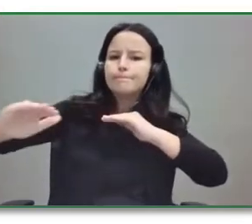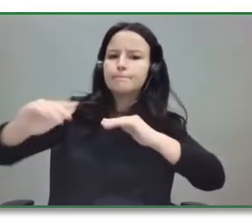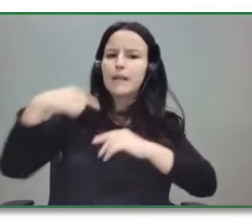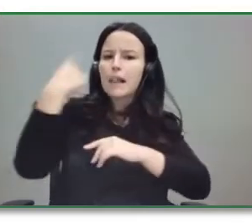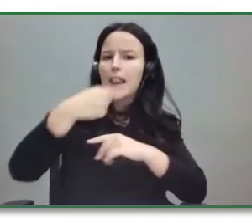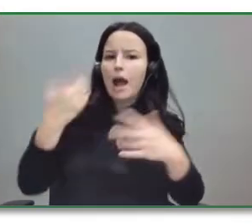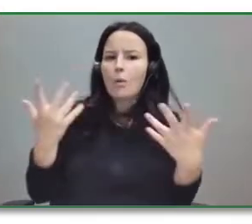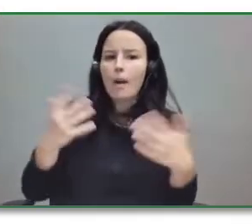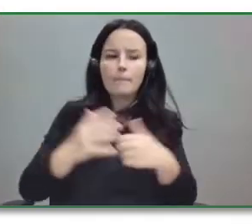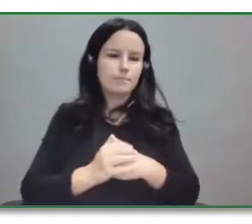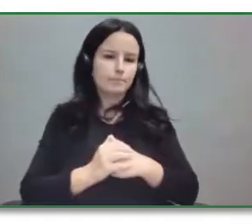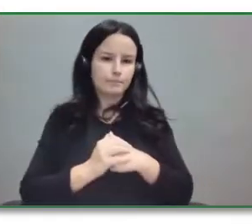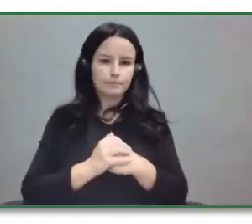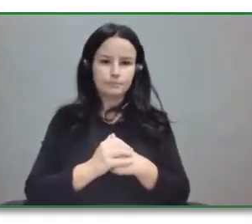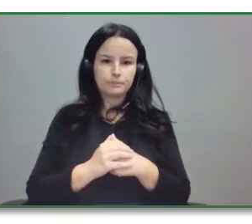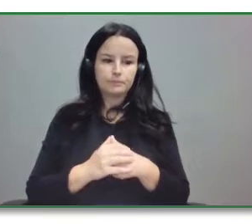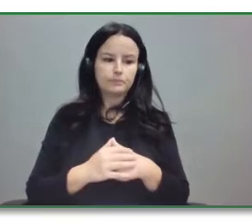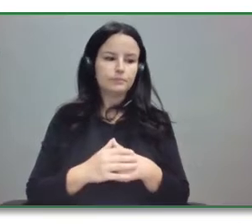diapo.